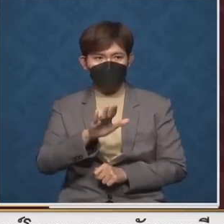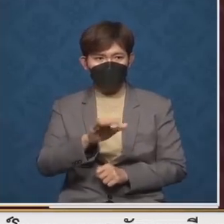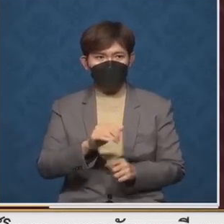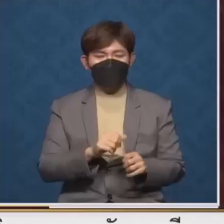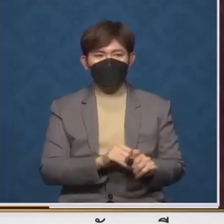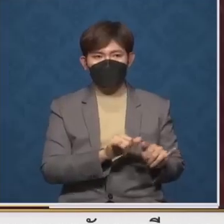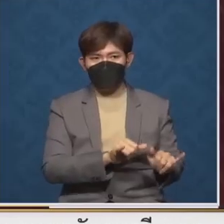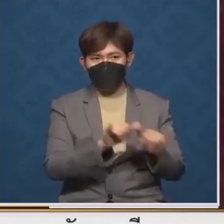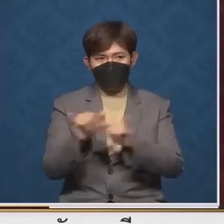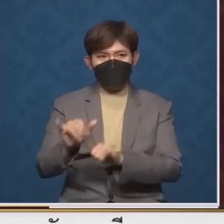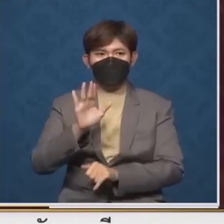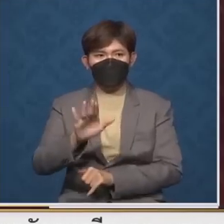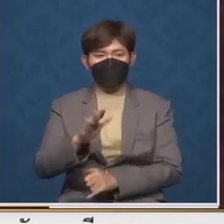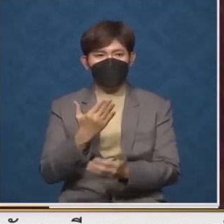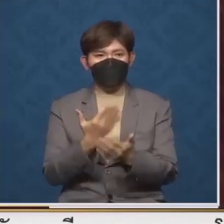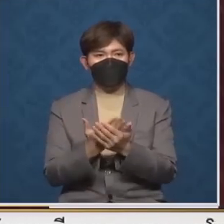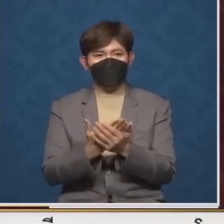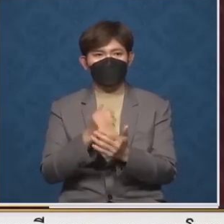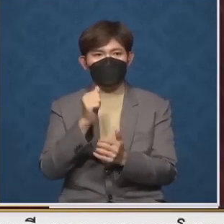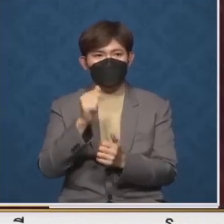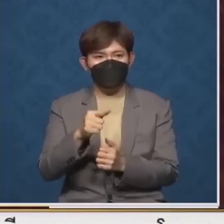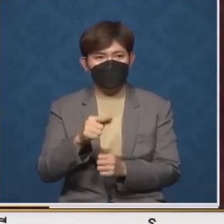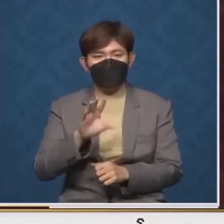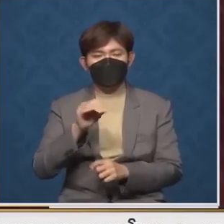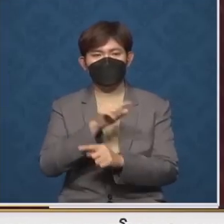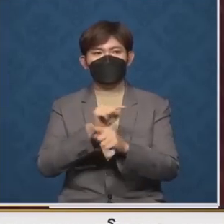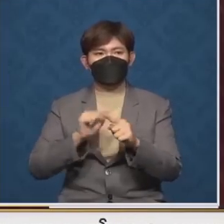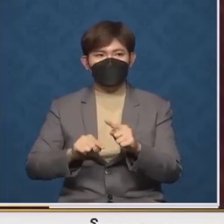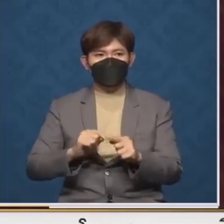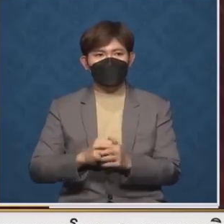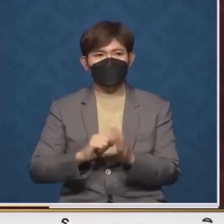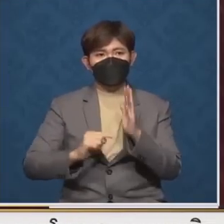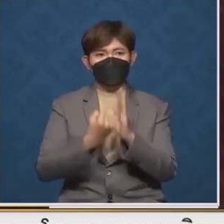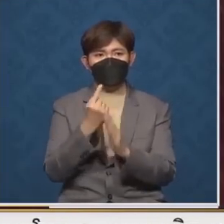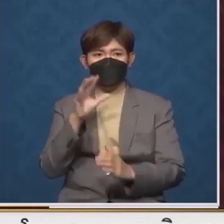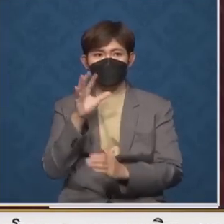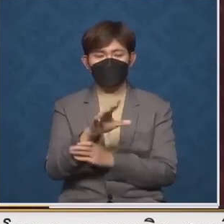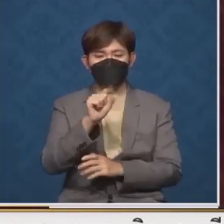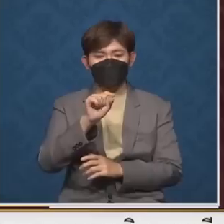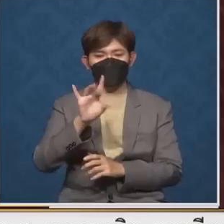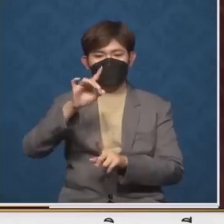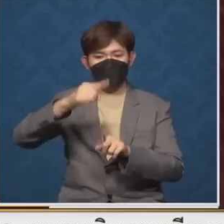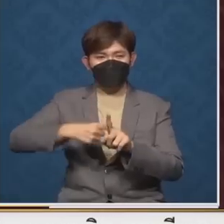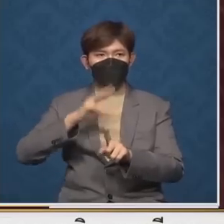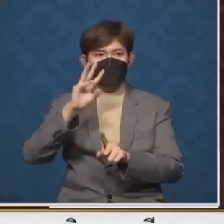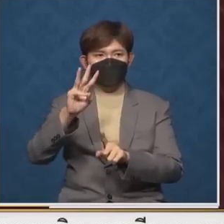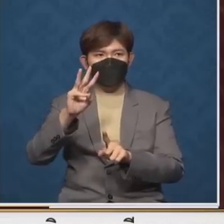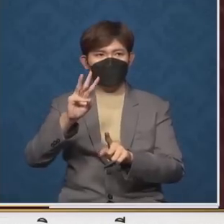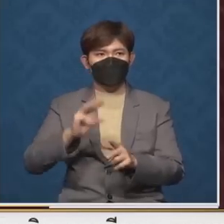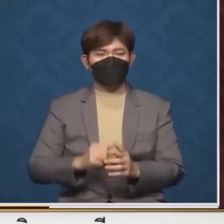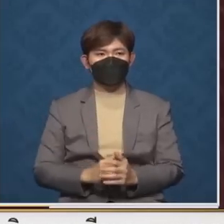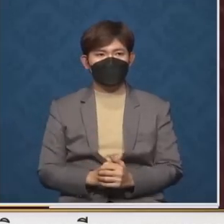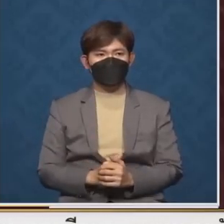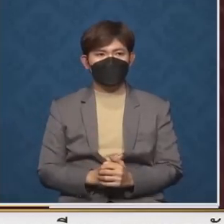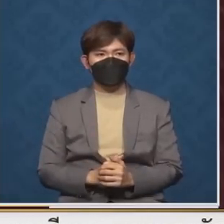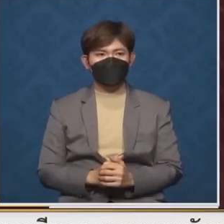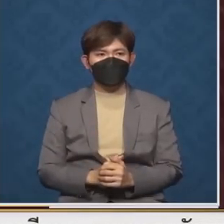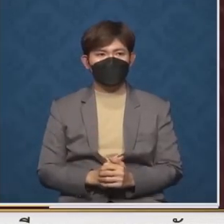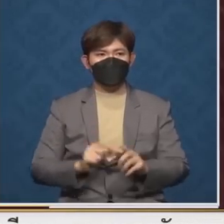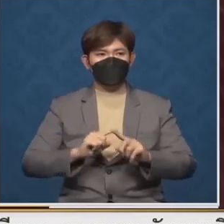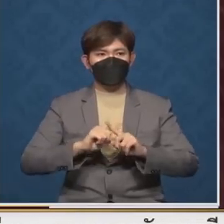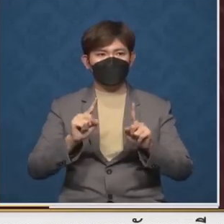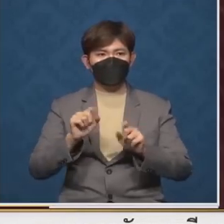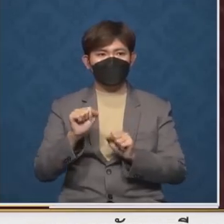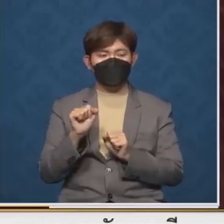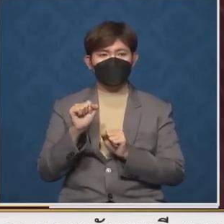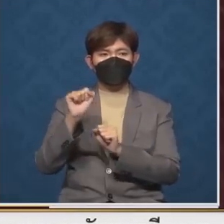50% วันที่ 28 มิถุนายนมีผลบังครับท่ไปดแผนต่ไปครับ ปากฏว่าประกาศใ